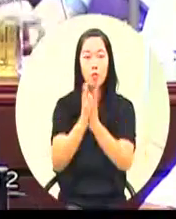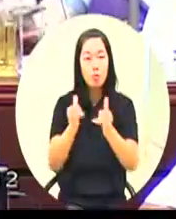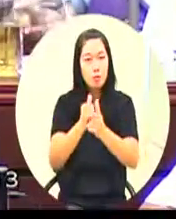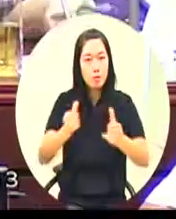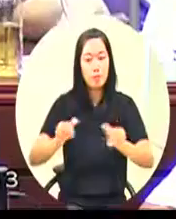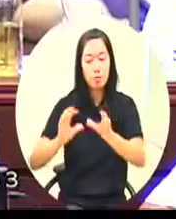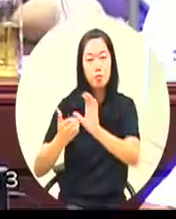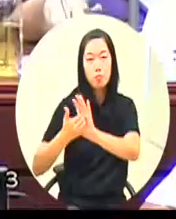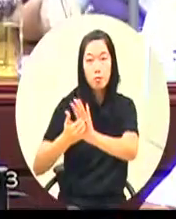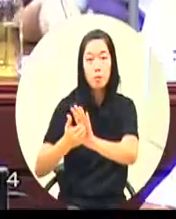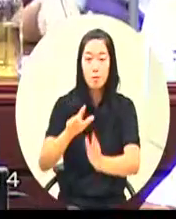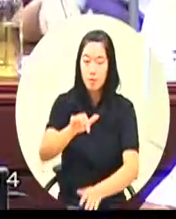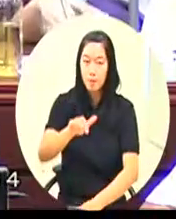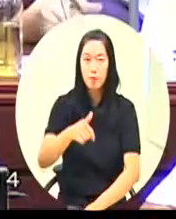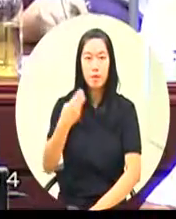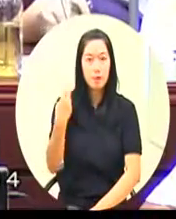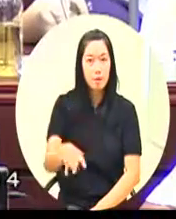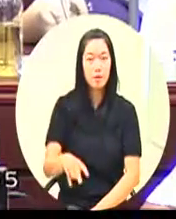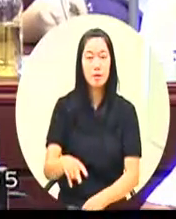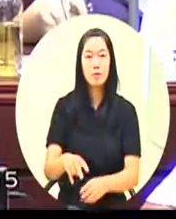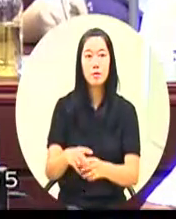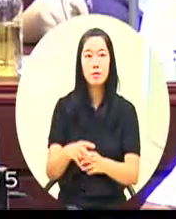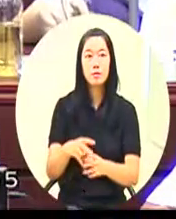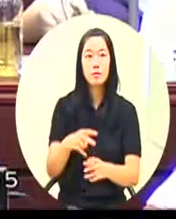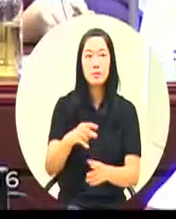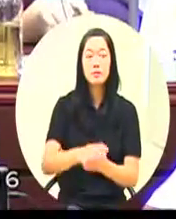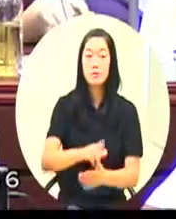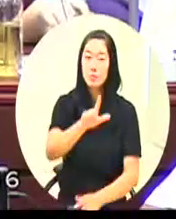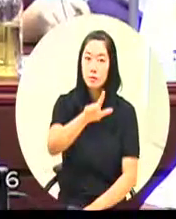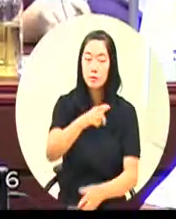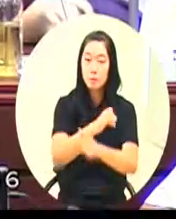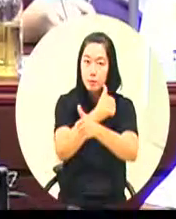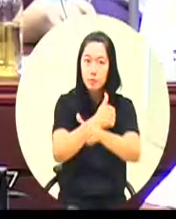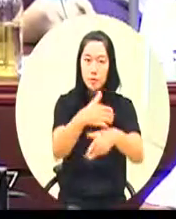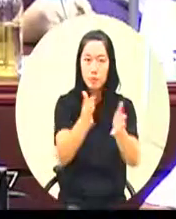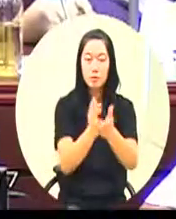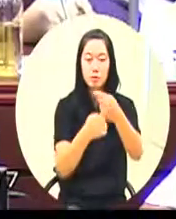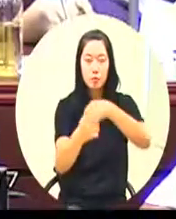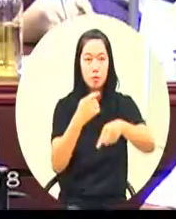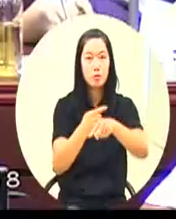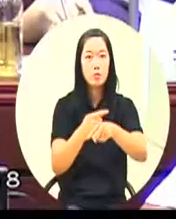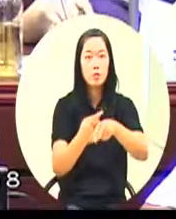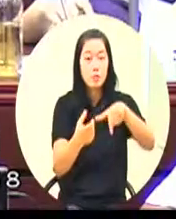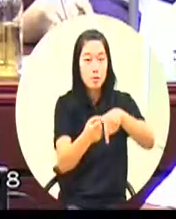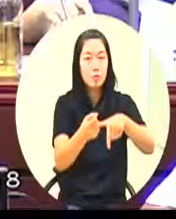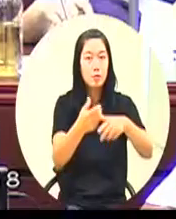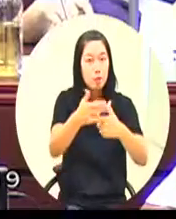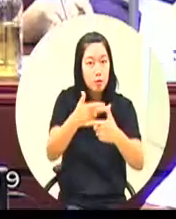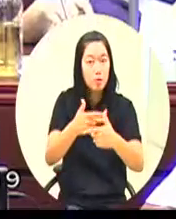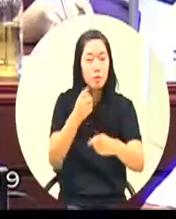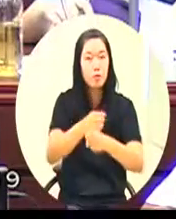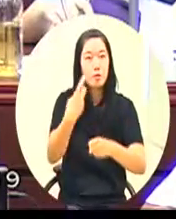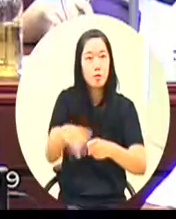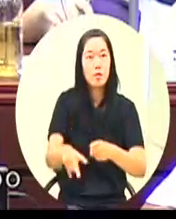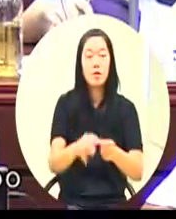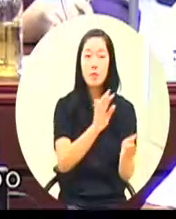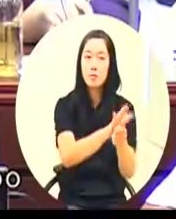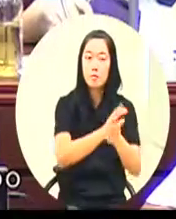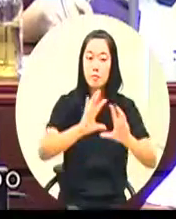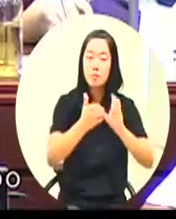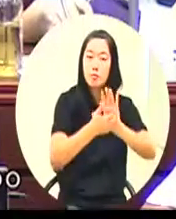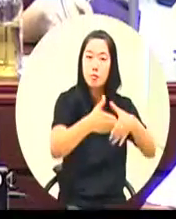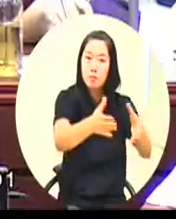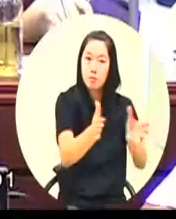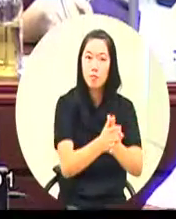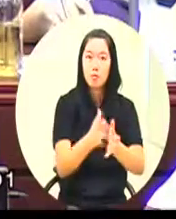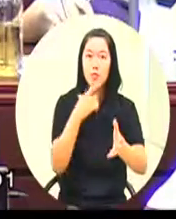资，那另外也可以协调考试院研拟转任公职的办法，还有一个就是说协调国防部研拟回归国